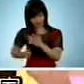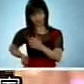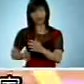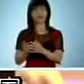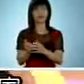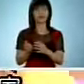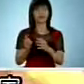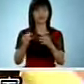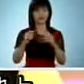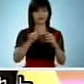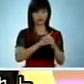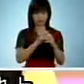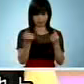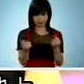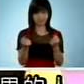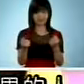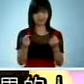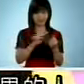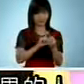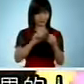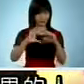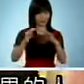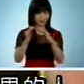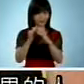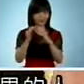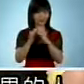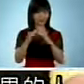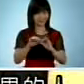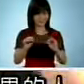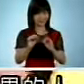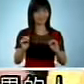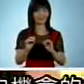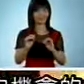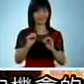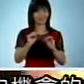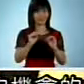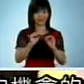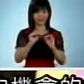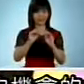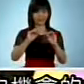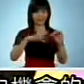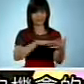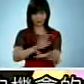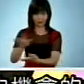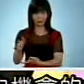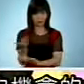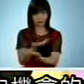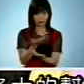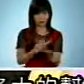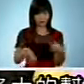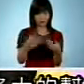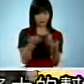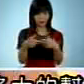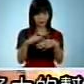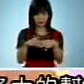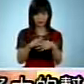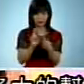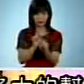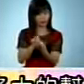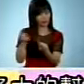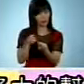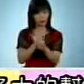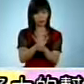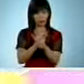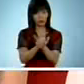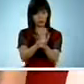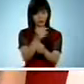会在自己的国家在自己的土地上、然后能够共同跟全世界的人有一次跟很好的交流的机会的话，你知道对他们是有多大